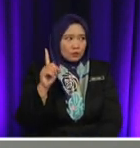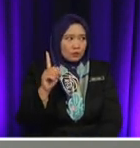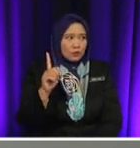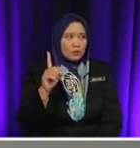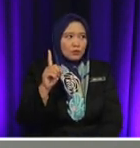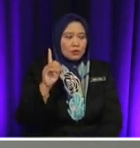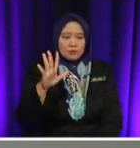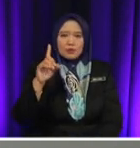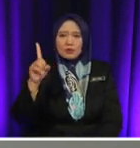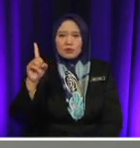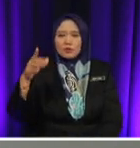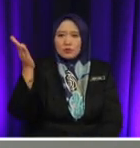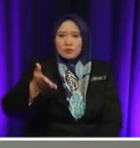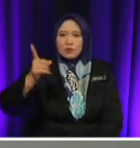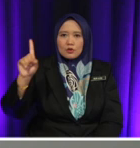kertas du